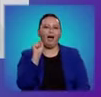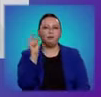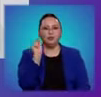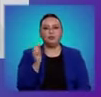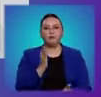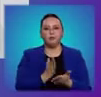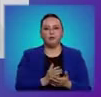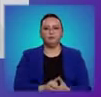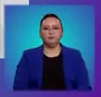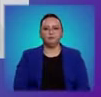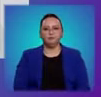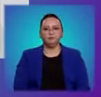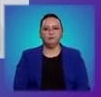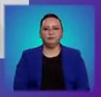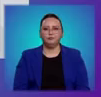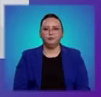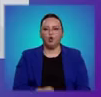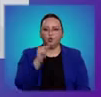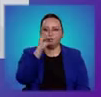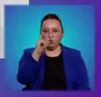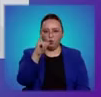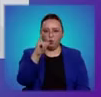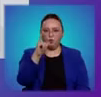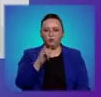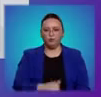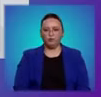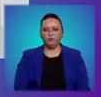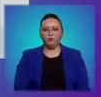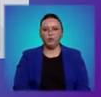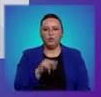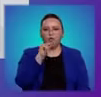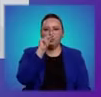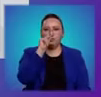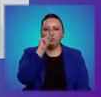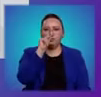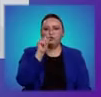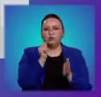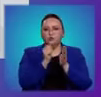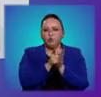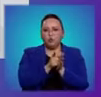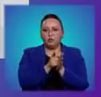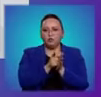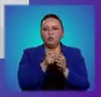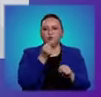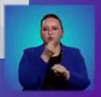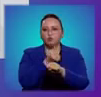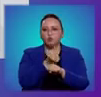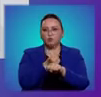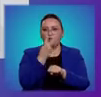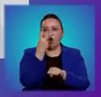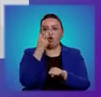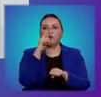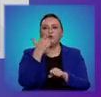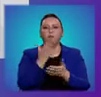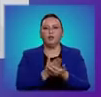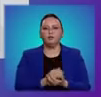байдаг. За, чуу дээр бол чихуула, чилаагу гэдэг үг байна.